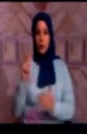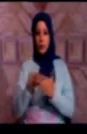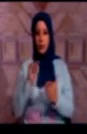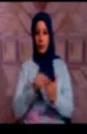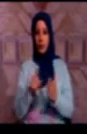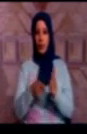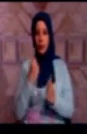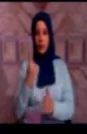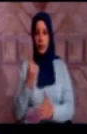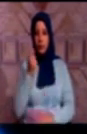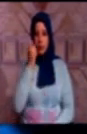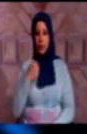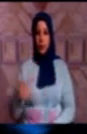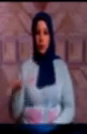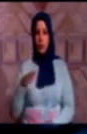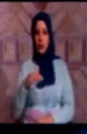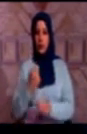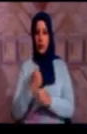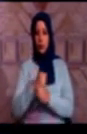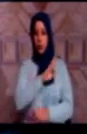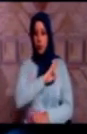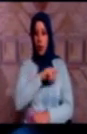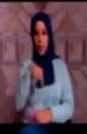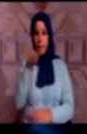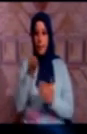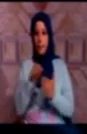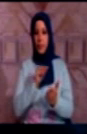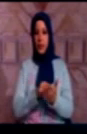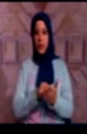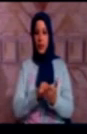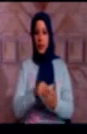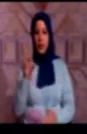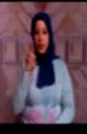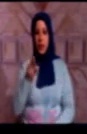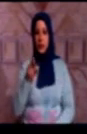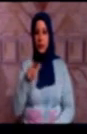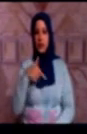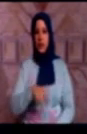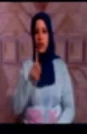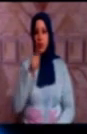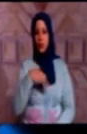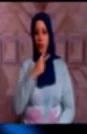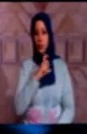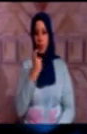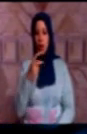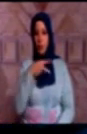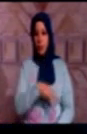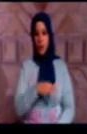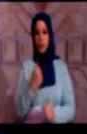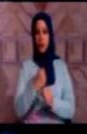الموظفين بيسالوا علينا بدايه طبعا من يوم الاحد اللي هو يوم 6 يعني 8 بيكون العمل